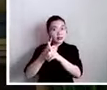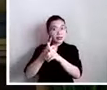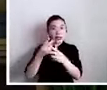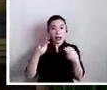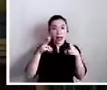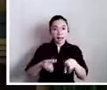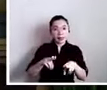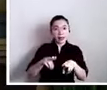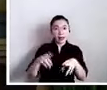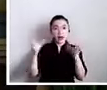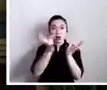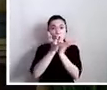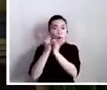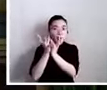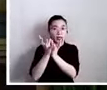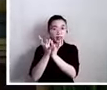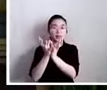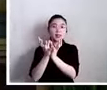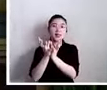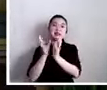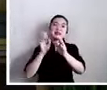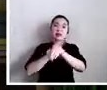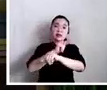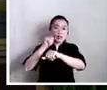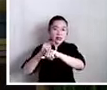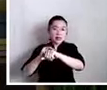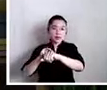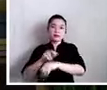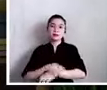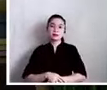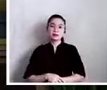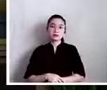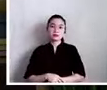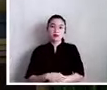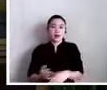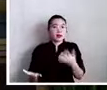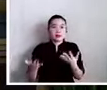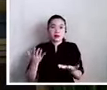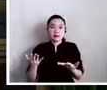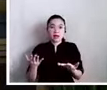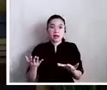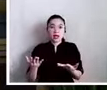sa atong katilingban. While basin nag-criticize lang ta